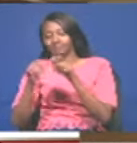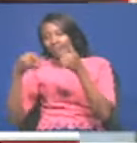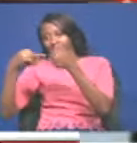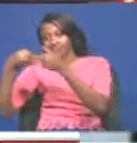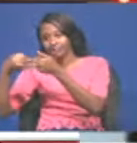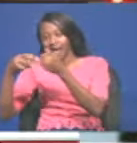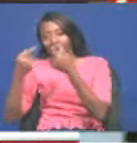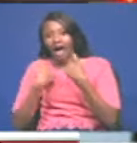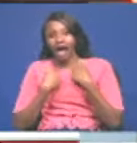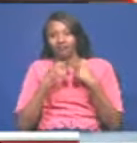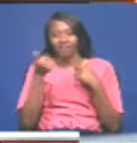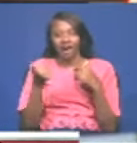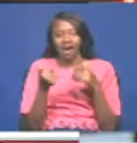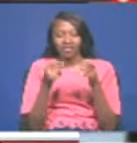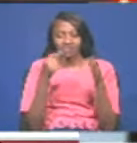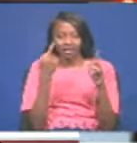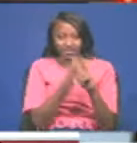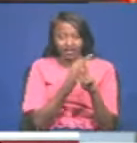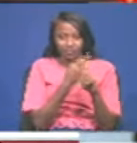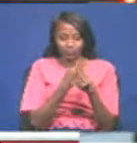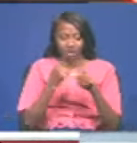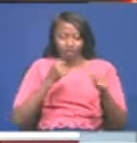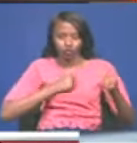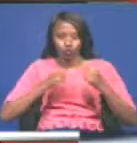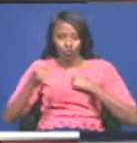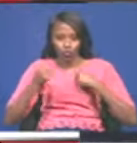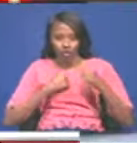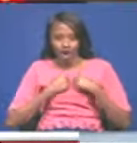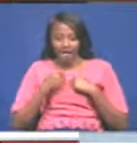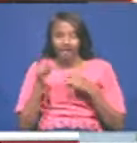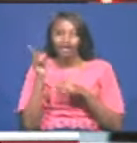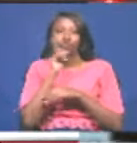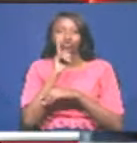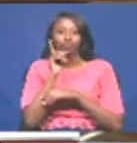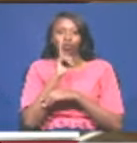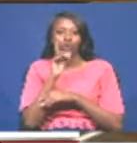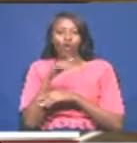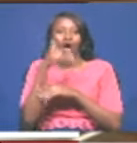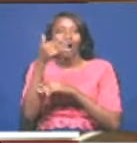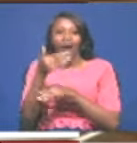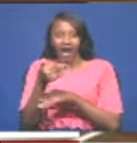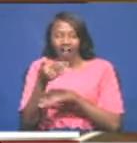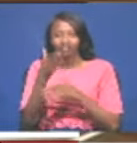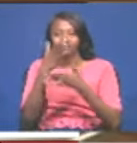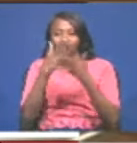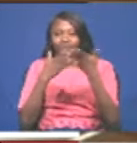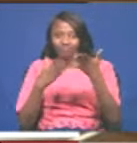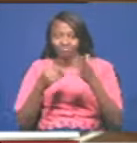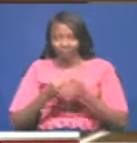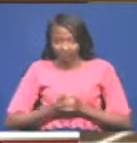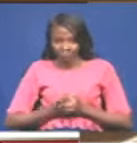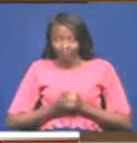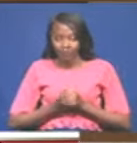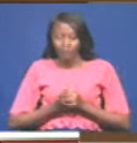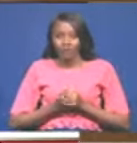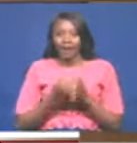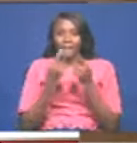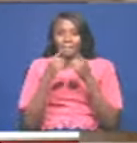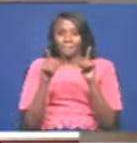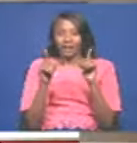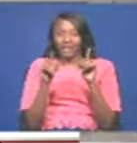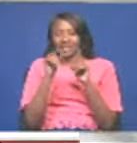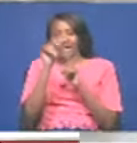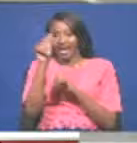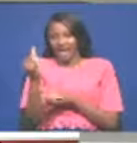ya makundi dhidi ya RG ya Rwanda hapo kesho baada ya hatua ya robo finali. Kwa mechi nyingine, Equity